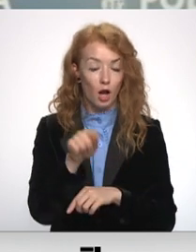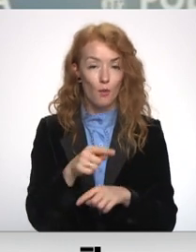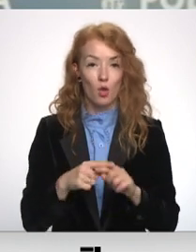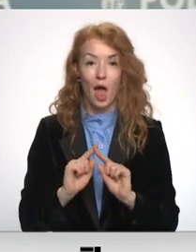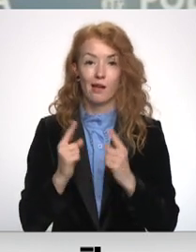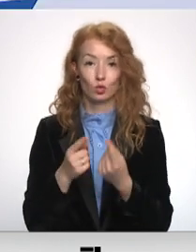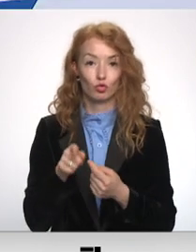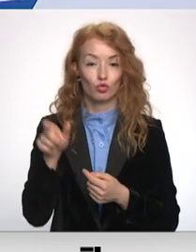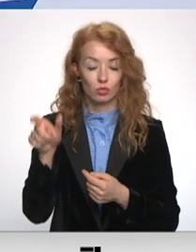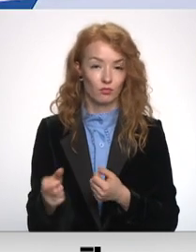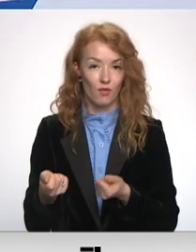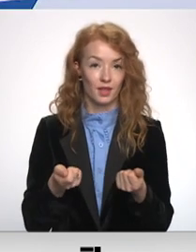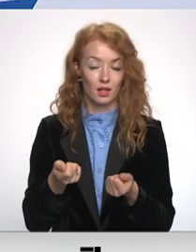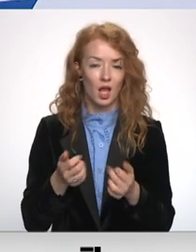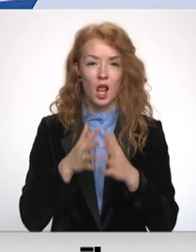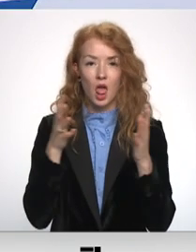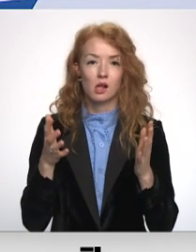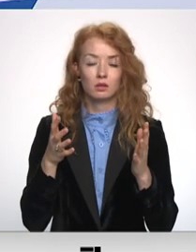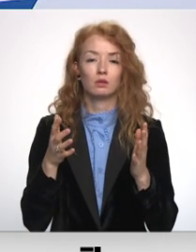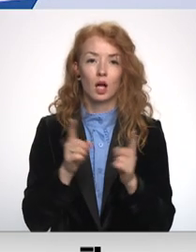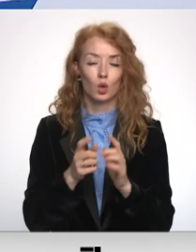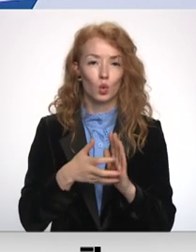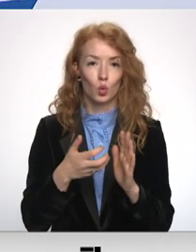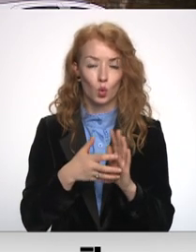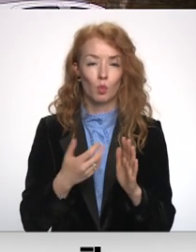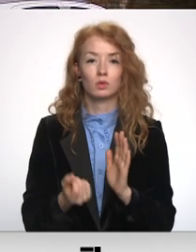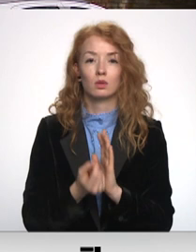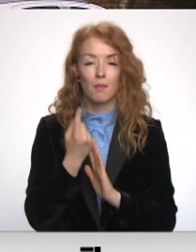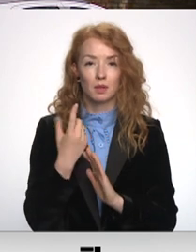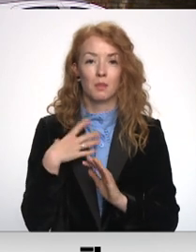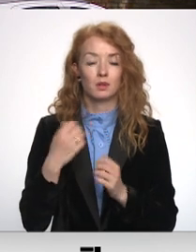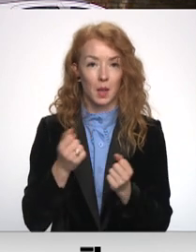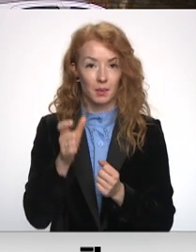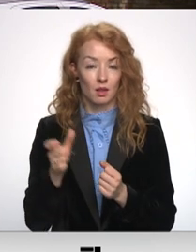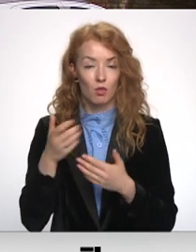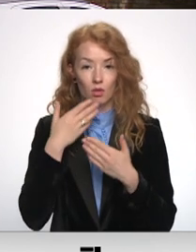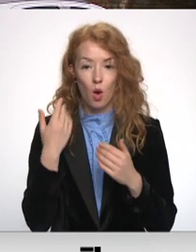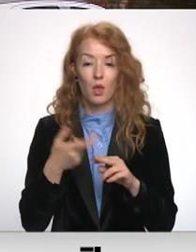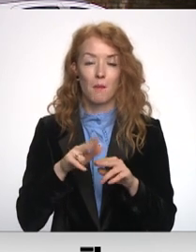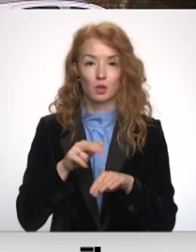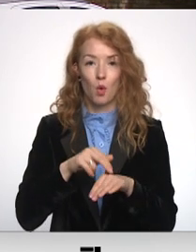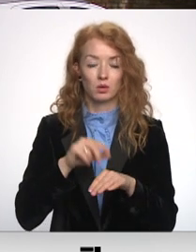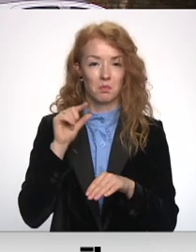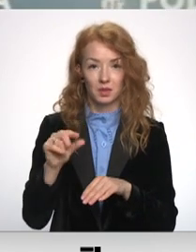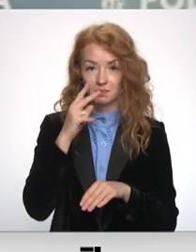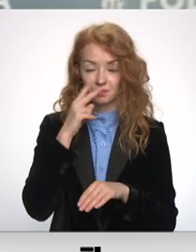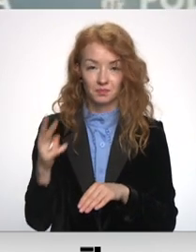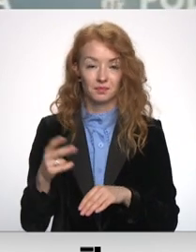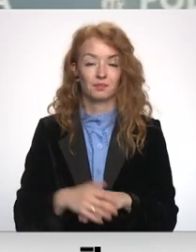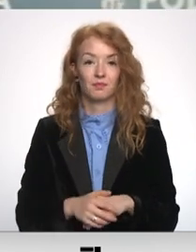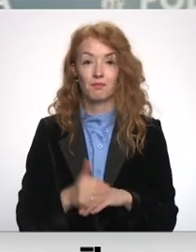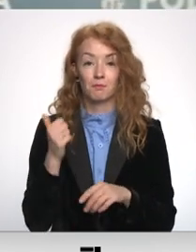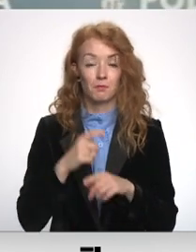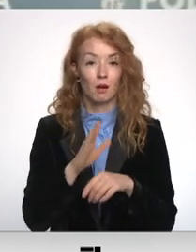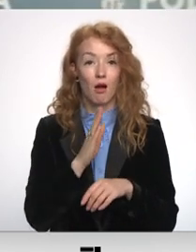te vadītājus. Liels kadru trūkums ir galvenais iemesls, kāpēc var šķist, ka policija uz ceļiem redzama nepietiekami bieži. Katru